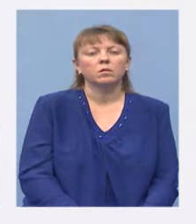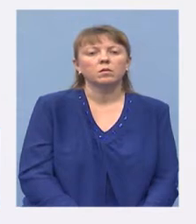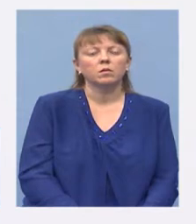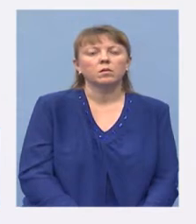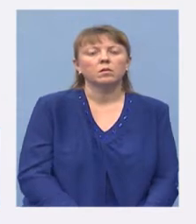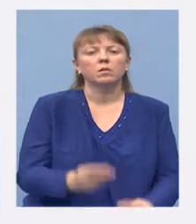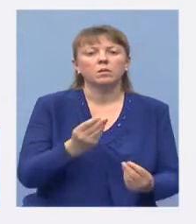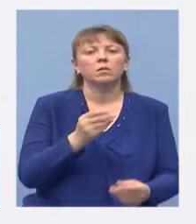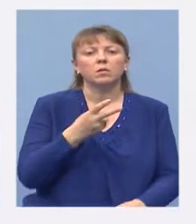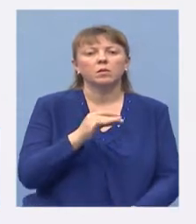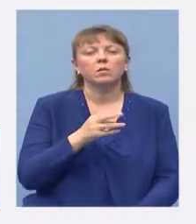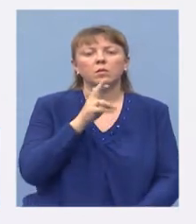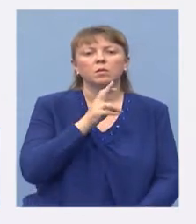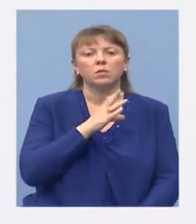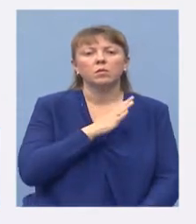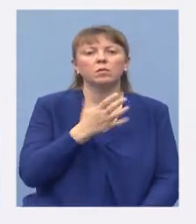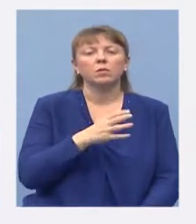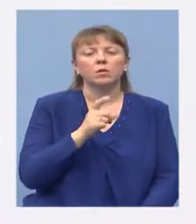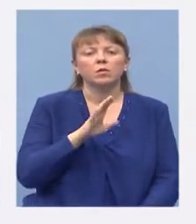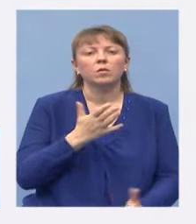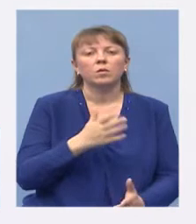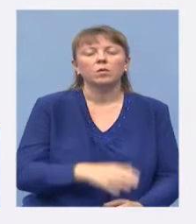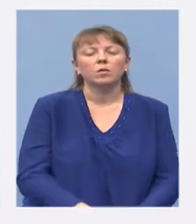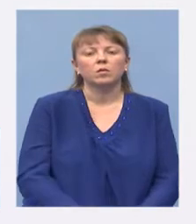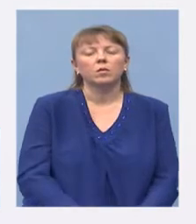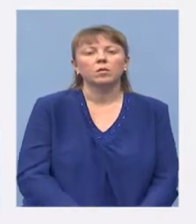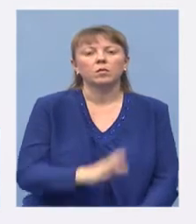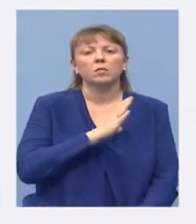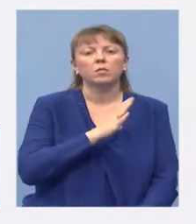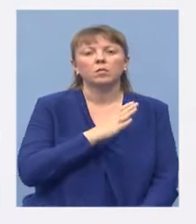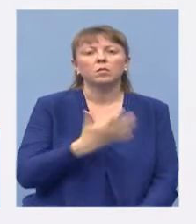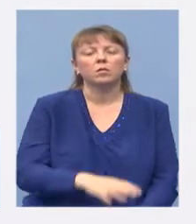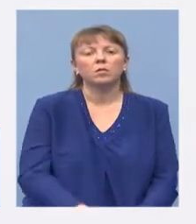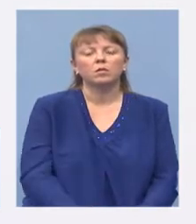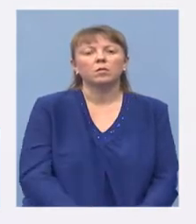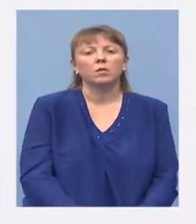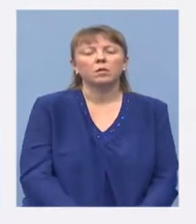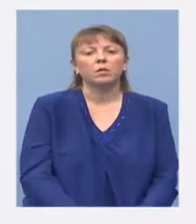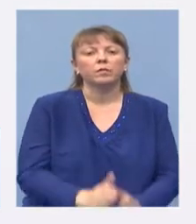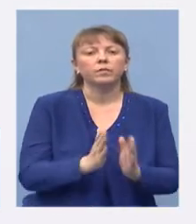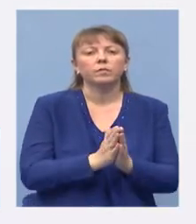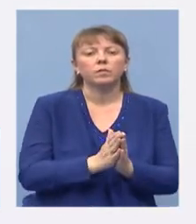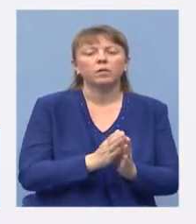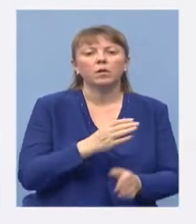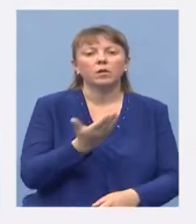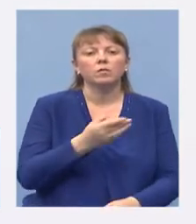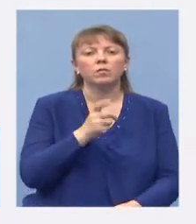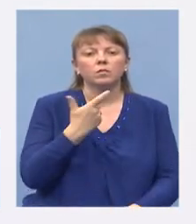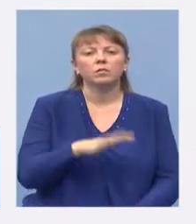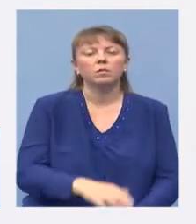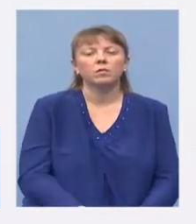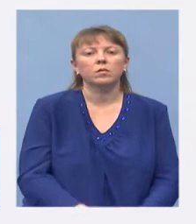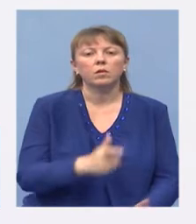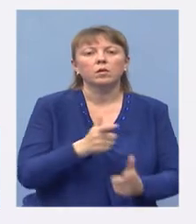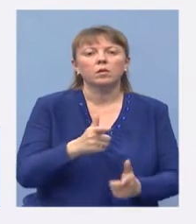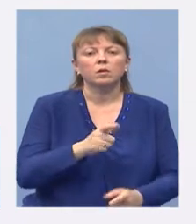сдачи декларации государственными служащими, тоже как бы, в определенные периоды бывает, возрастает спрос на те или иные услуги. И к этому нужно быть